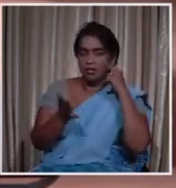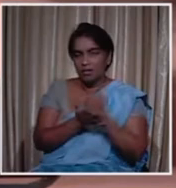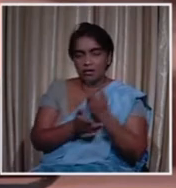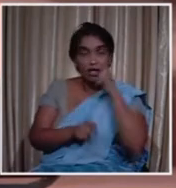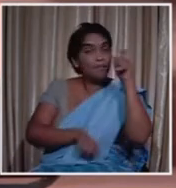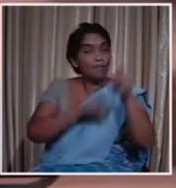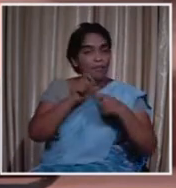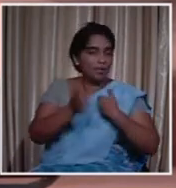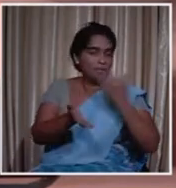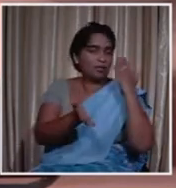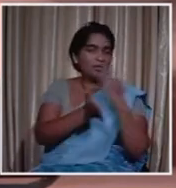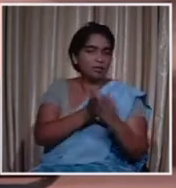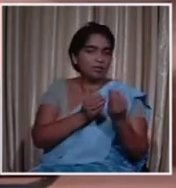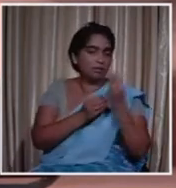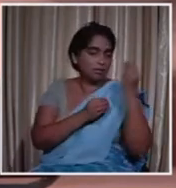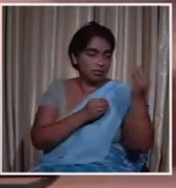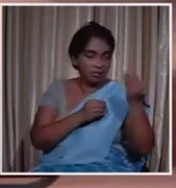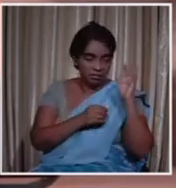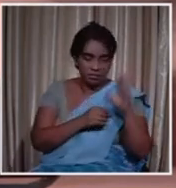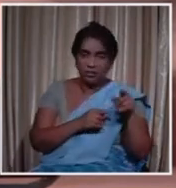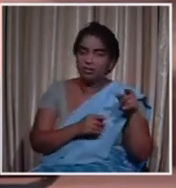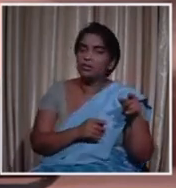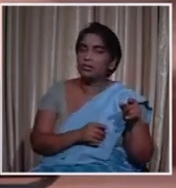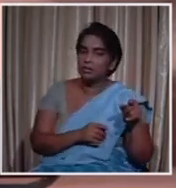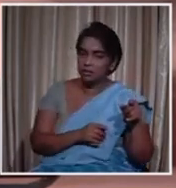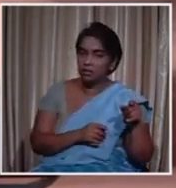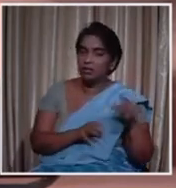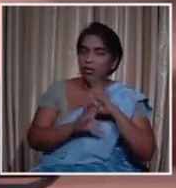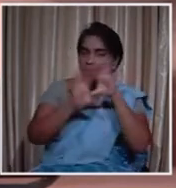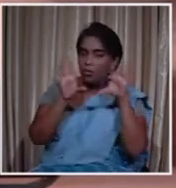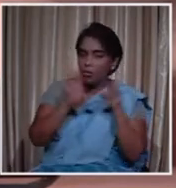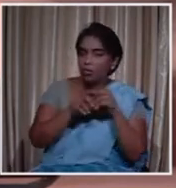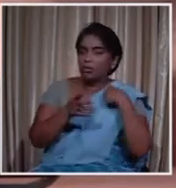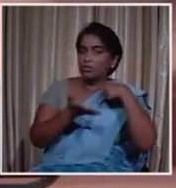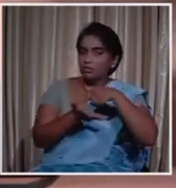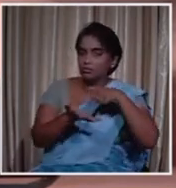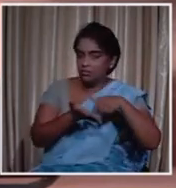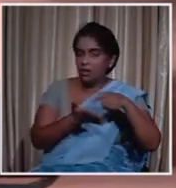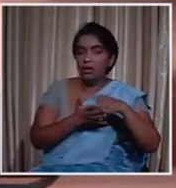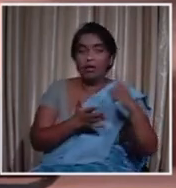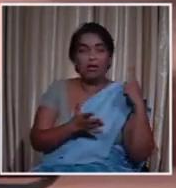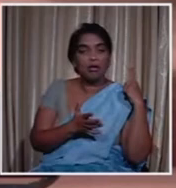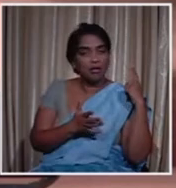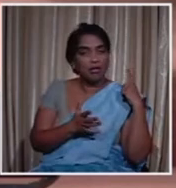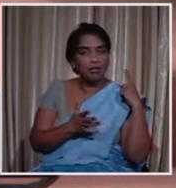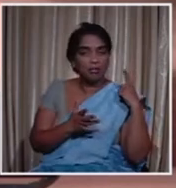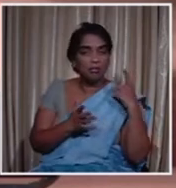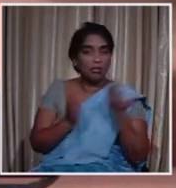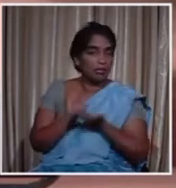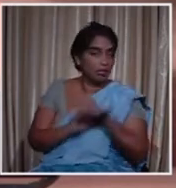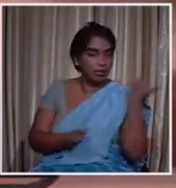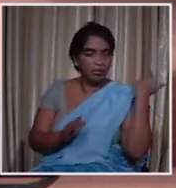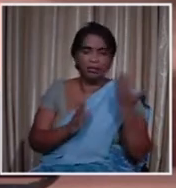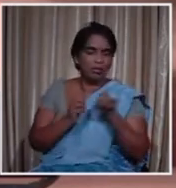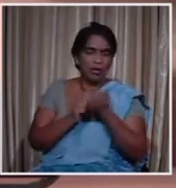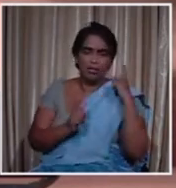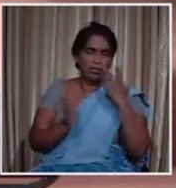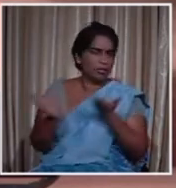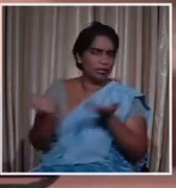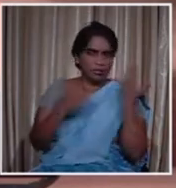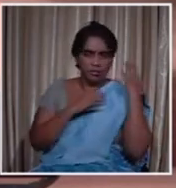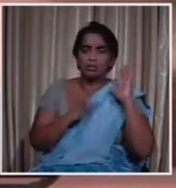கொடுப்பதற்கும் பொது பயன்பாட்டு இடங்களில் இராணுவ தலையீடுகளை தவிர்ப்பதற்கும் துரித நடவடிக்கை மேற்கொள்ள ஆவண செய்யுமாறு இந்த